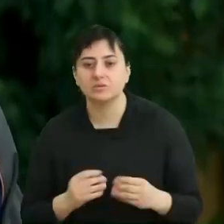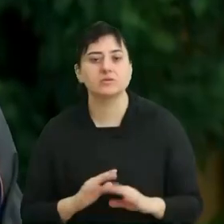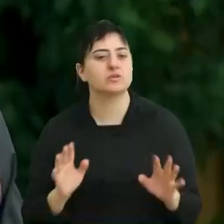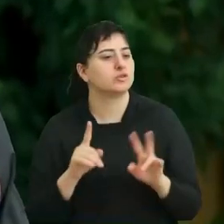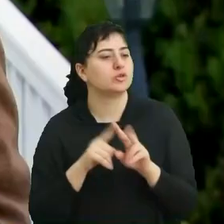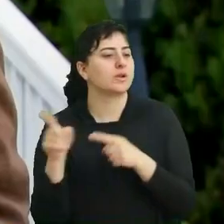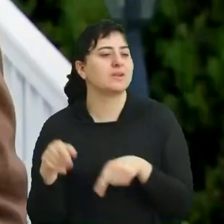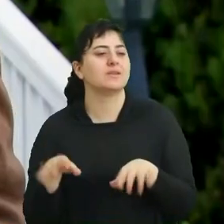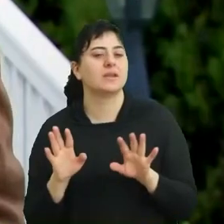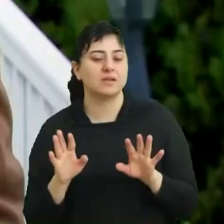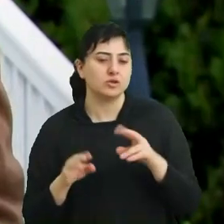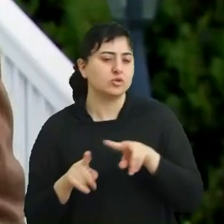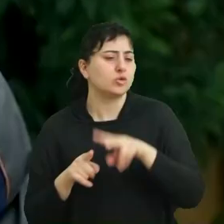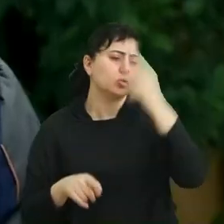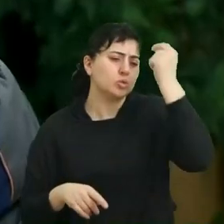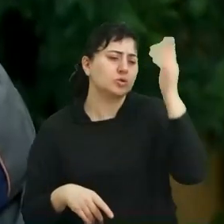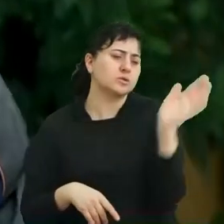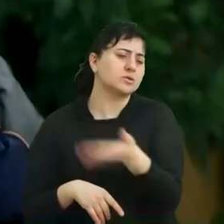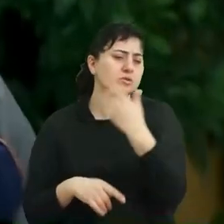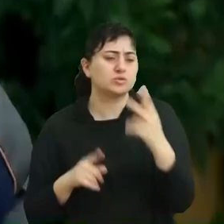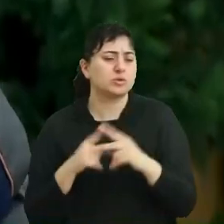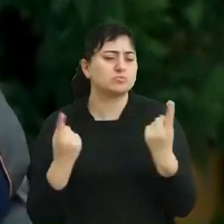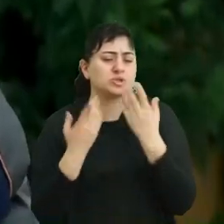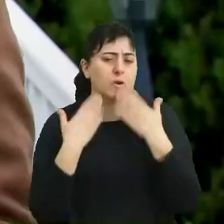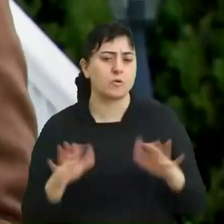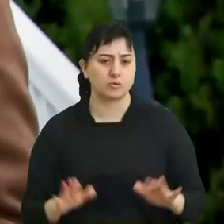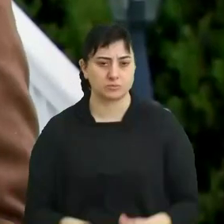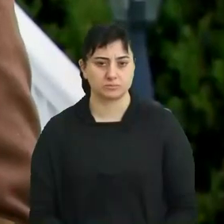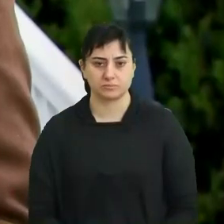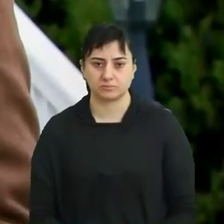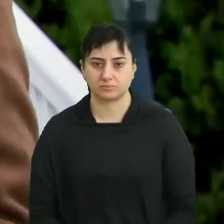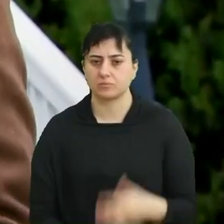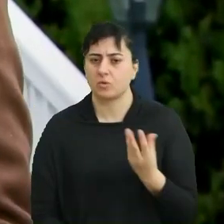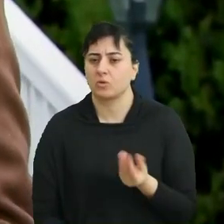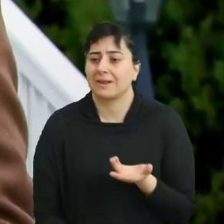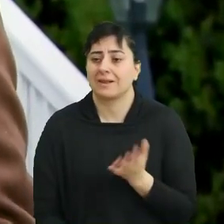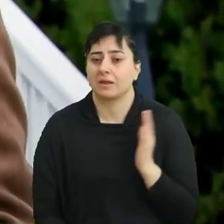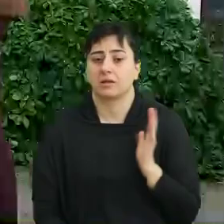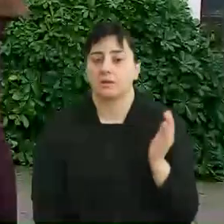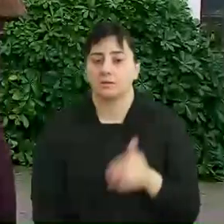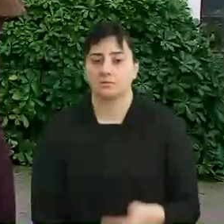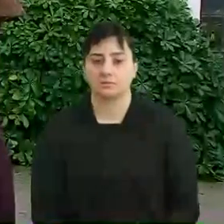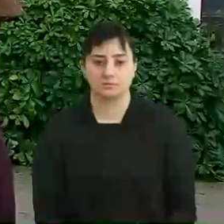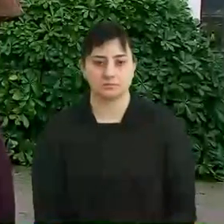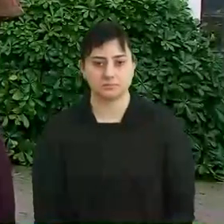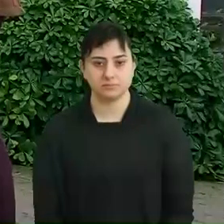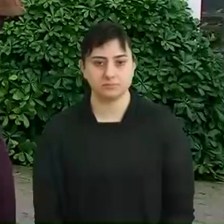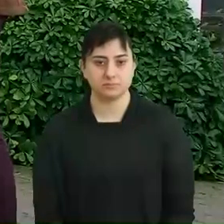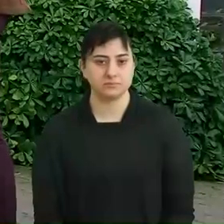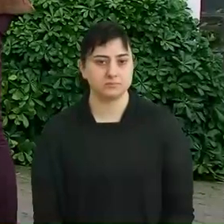Nurhan'la alakalı bir şey yok. Nurhan'ı unut. Nurhan'la hiçbir alakası yok ya. Ha. Neymiş o zaman?